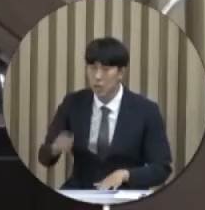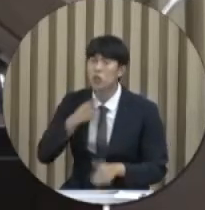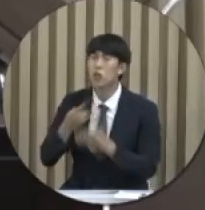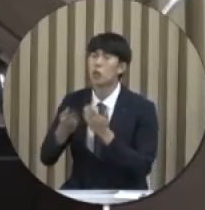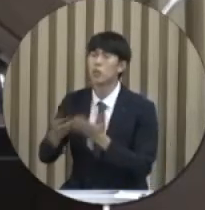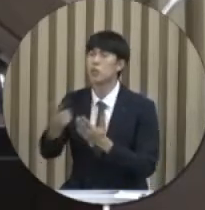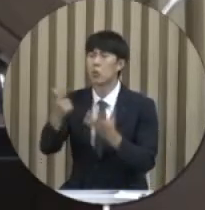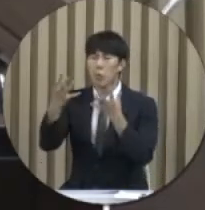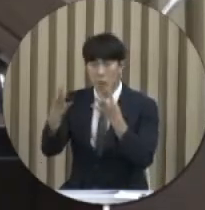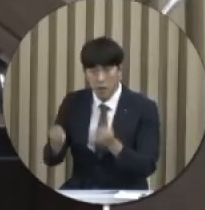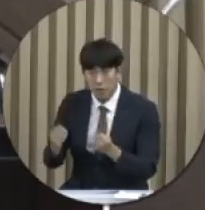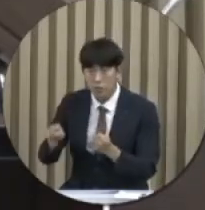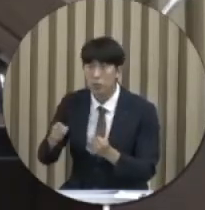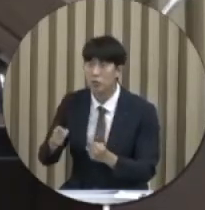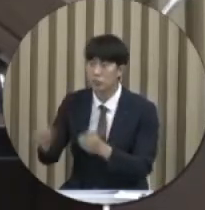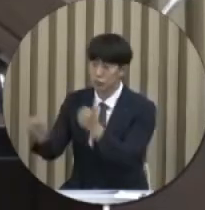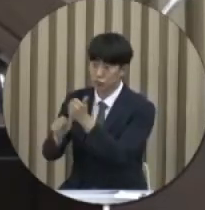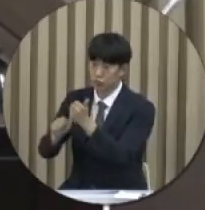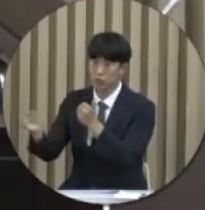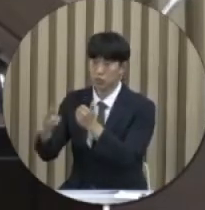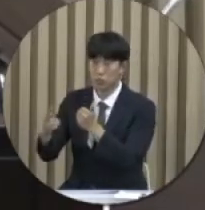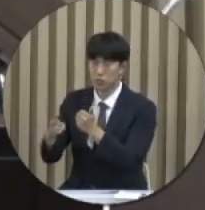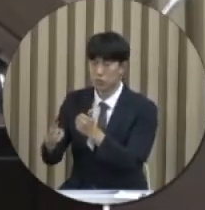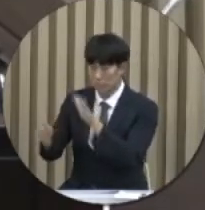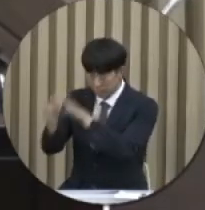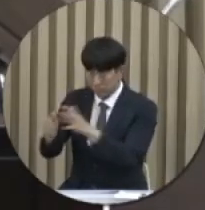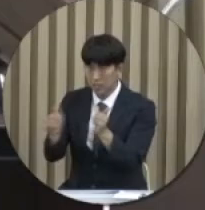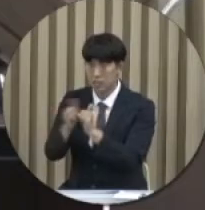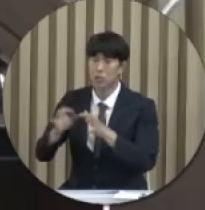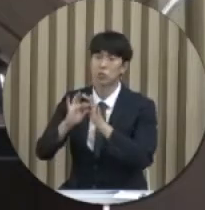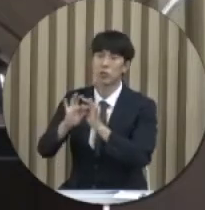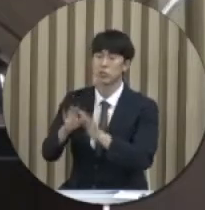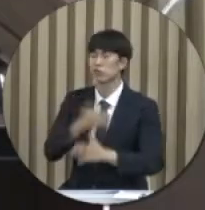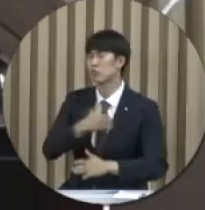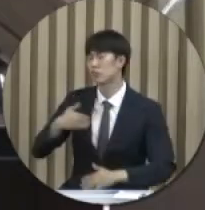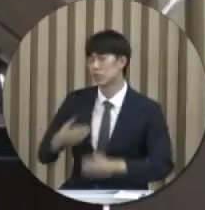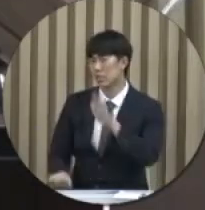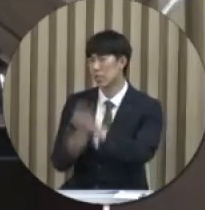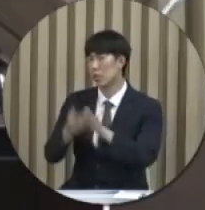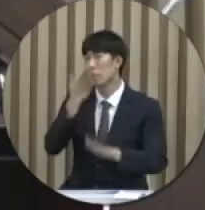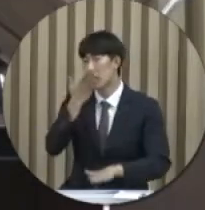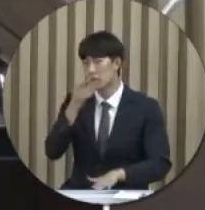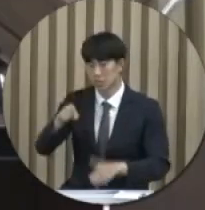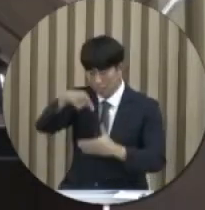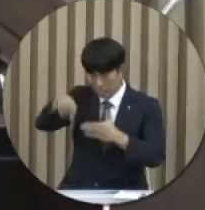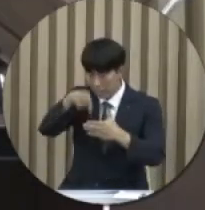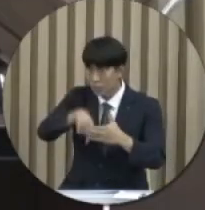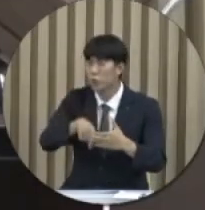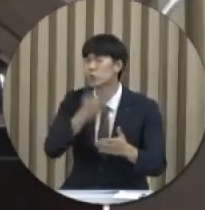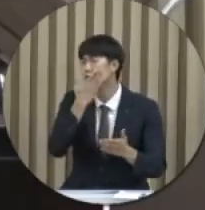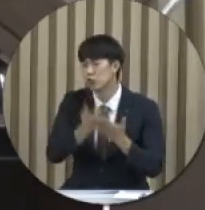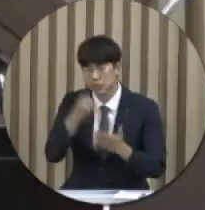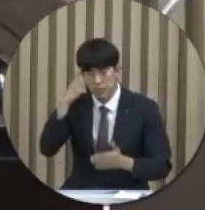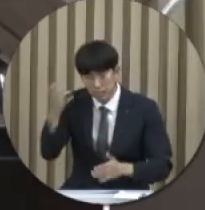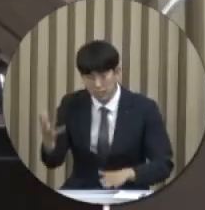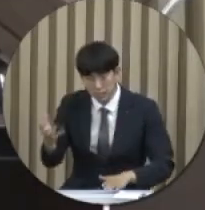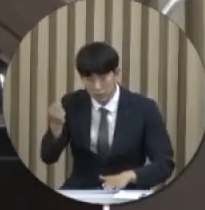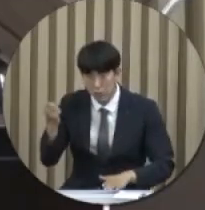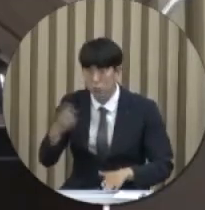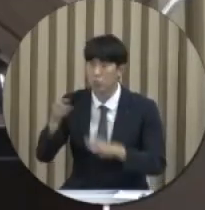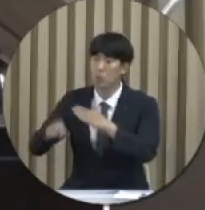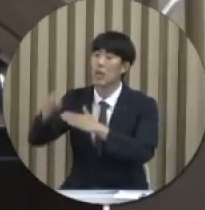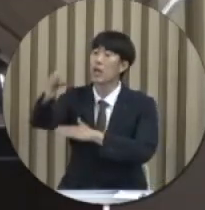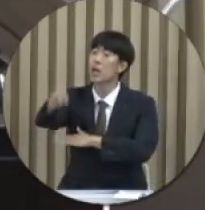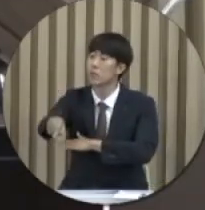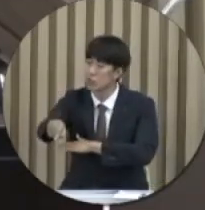많은 부시장님이나 기술장님을 통해서 충분히 할수 있다고 생각합니다. 그 안에 거를 소중히 하면서 저는